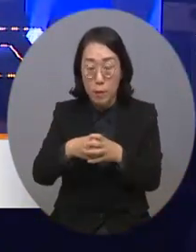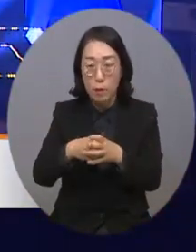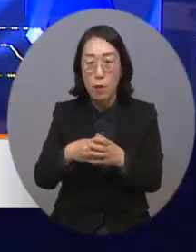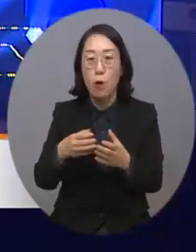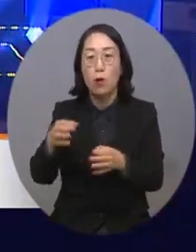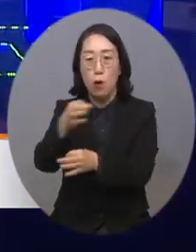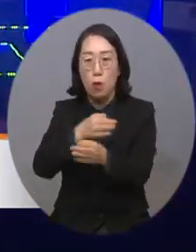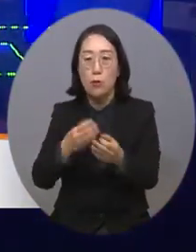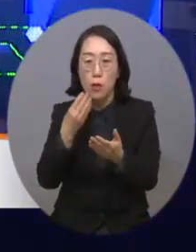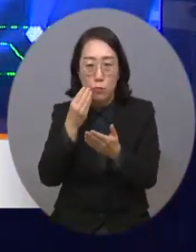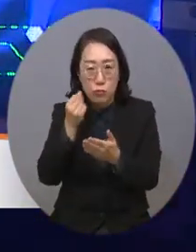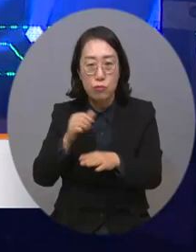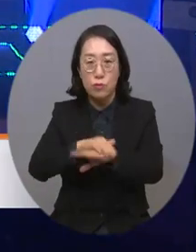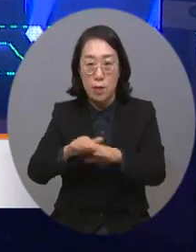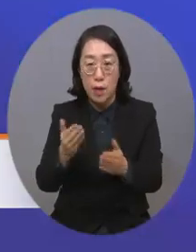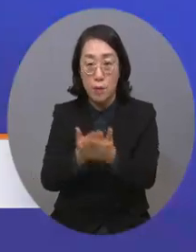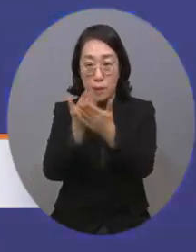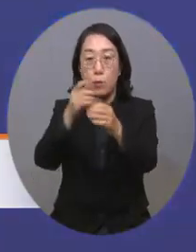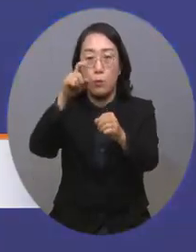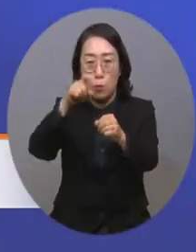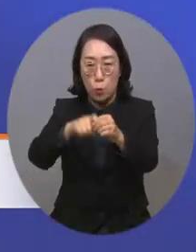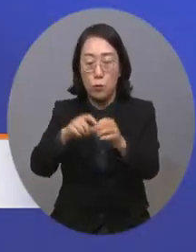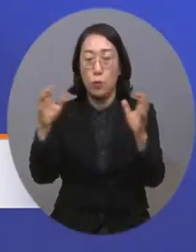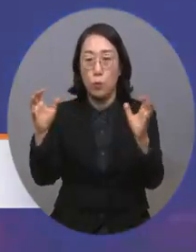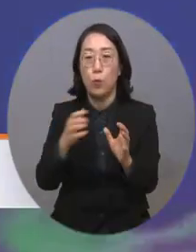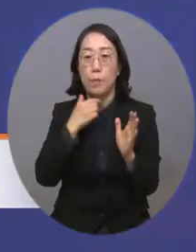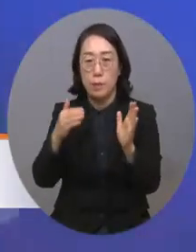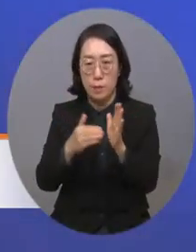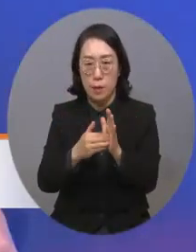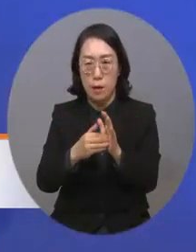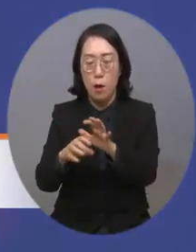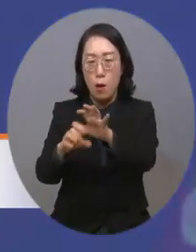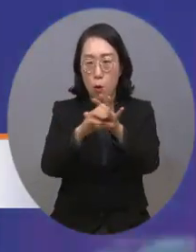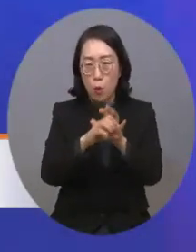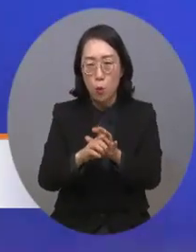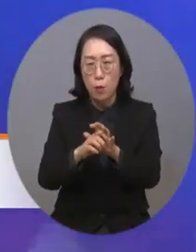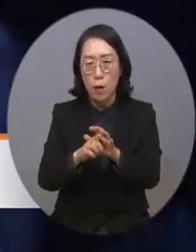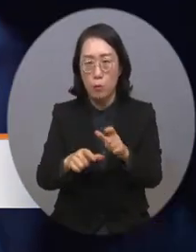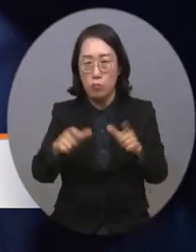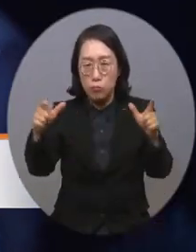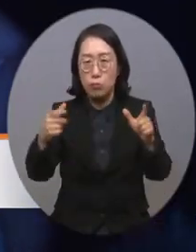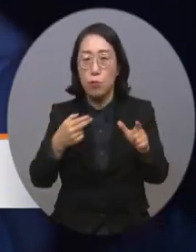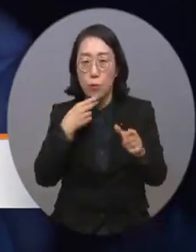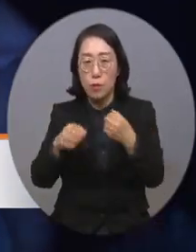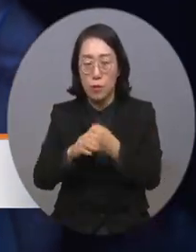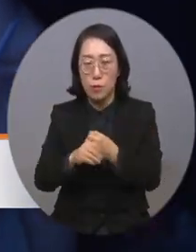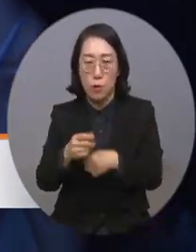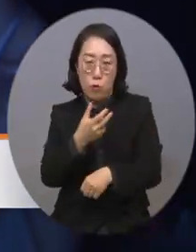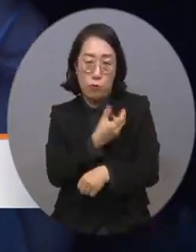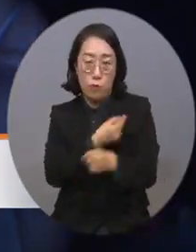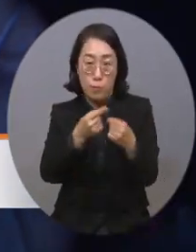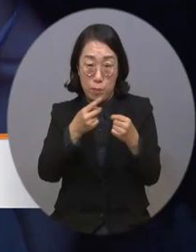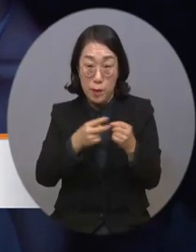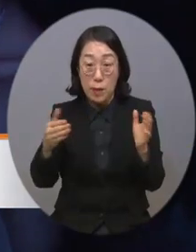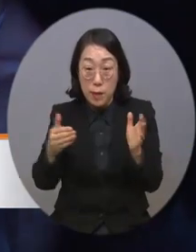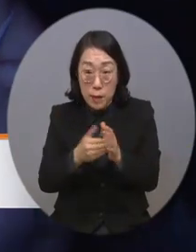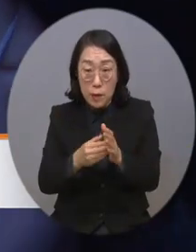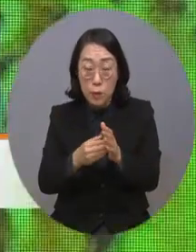활성화를 목적으로 개최됐습니다. 특히 코로나19 확산 방지를 위해 백신 접종 완료자와 PCR